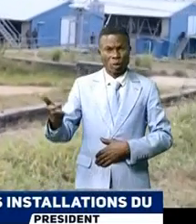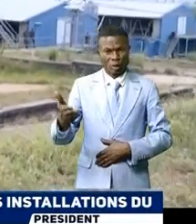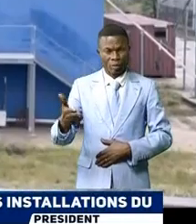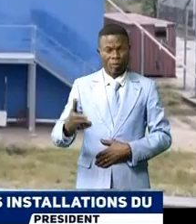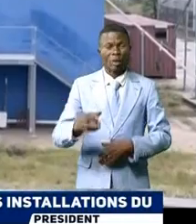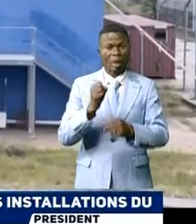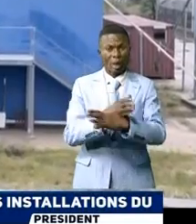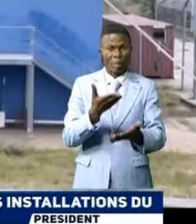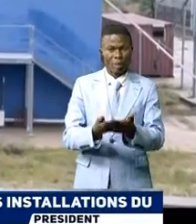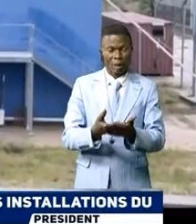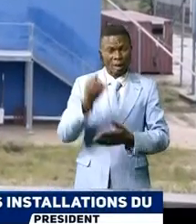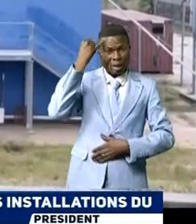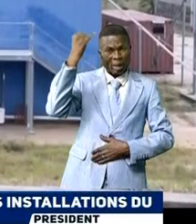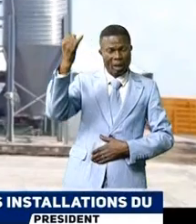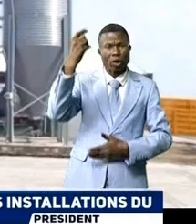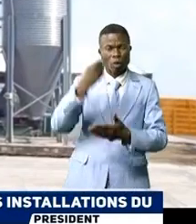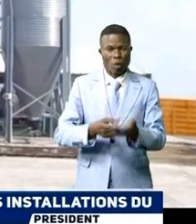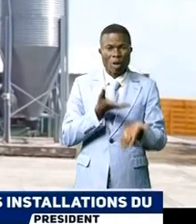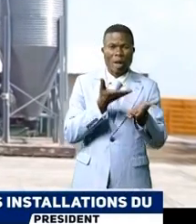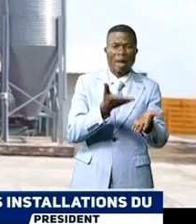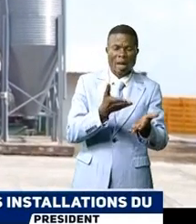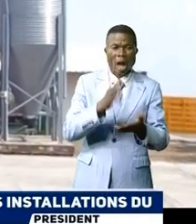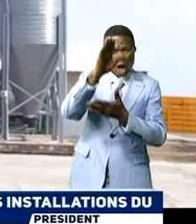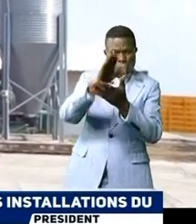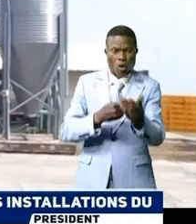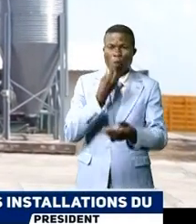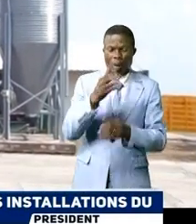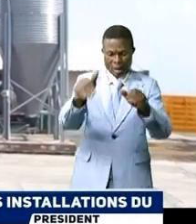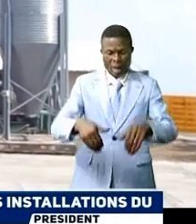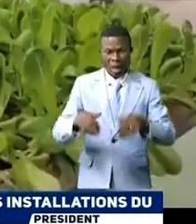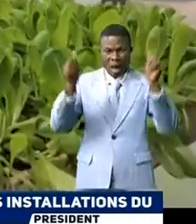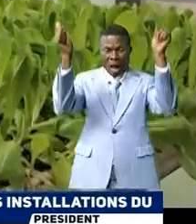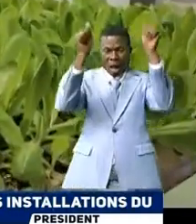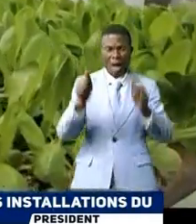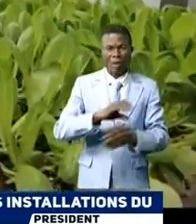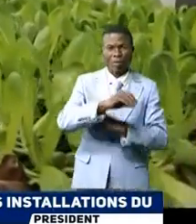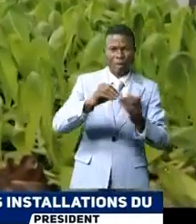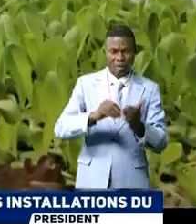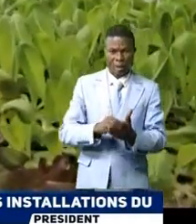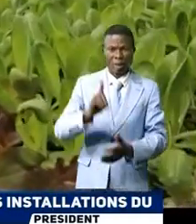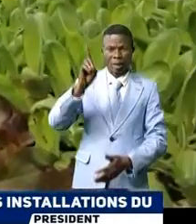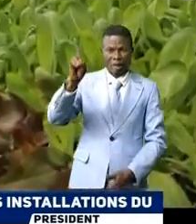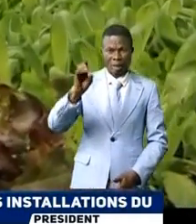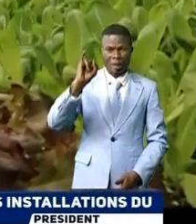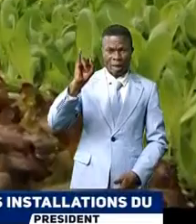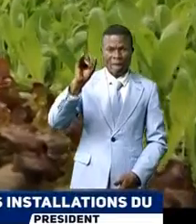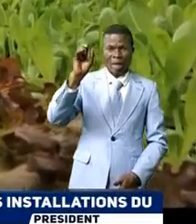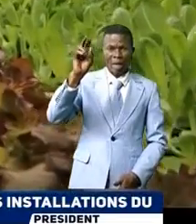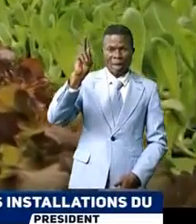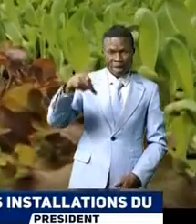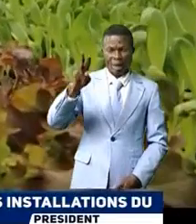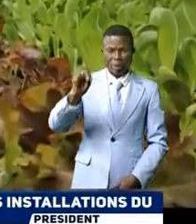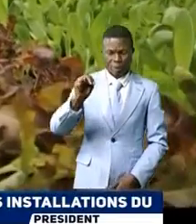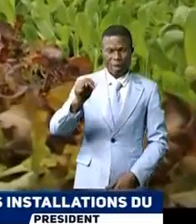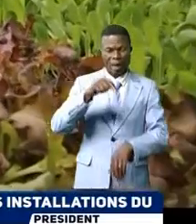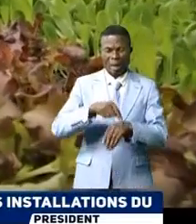en place, l'idée était de servir de modèle de l'agriculture en Afrique centrale. Daïpen connaîtra ensuite les pires